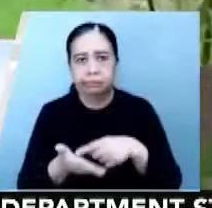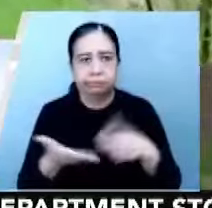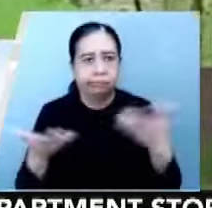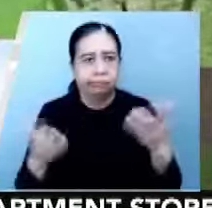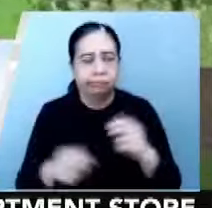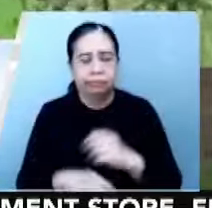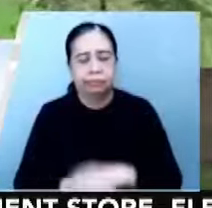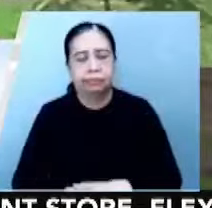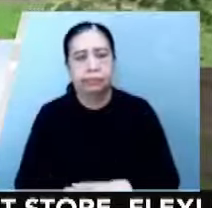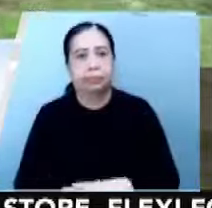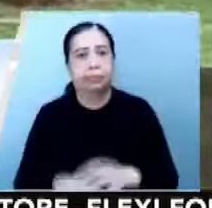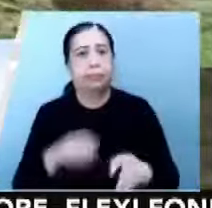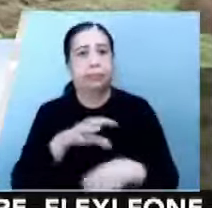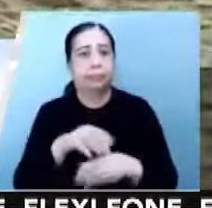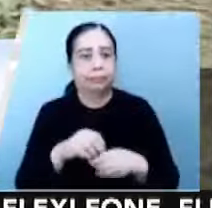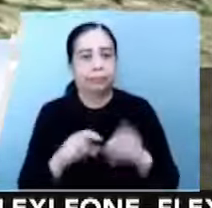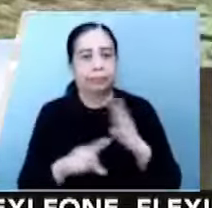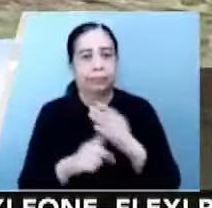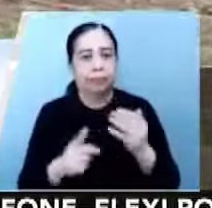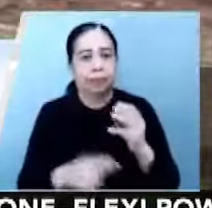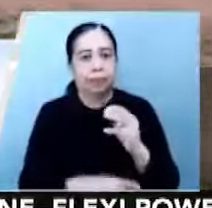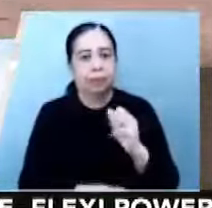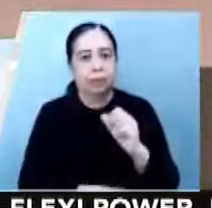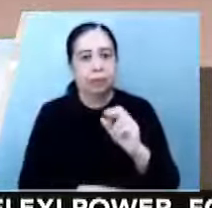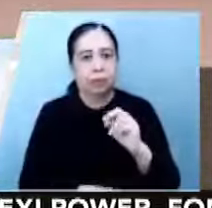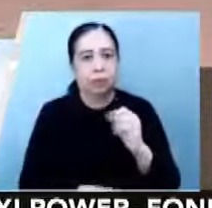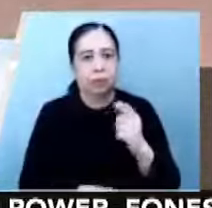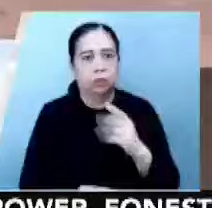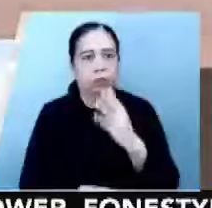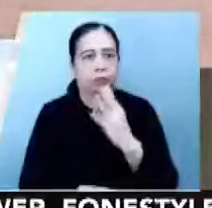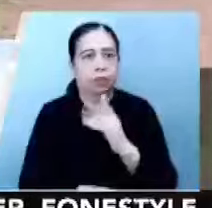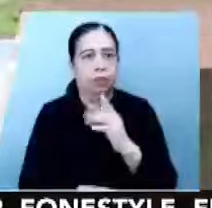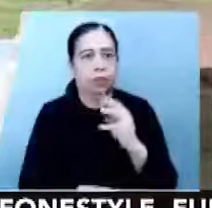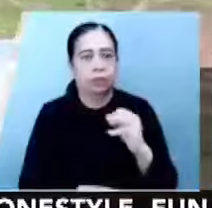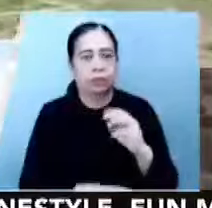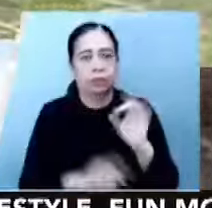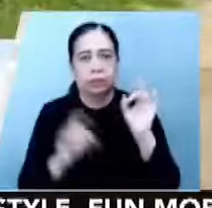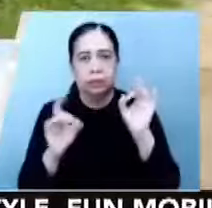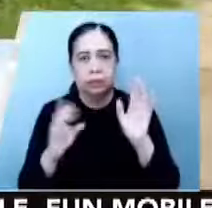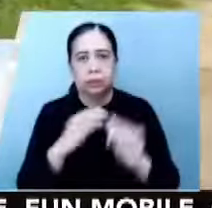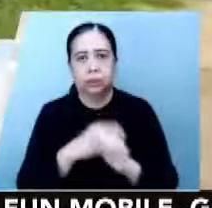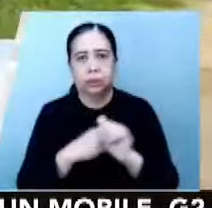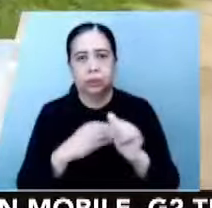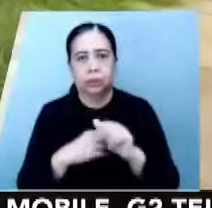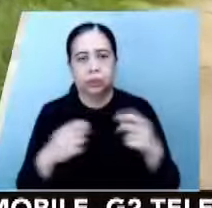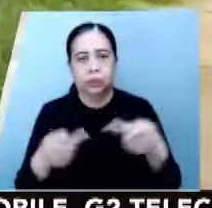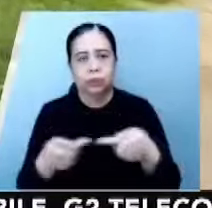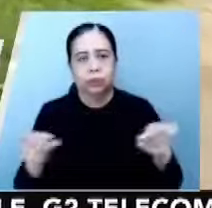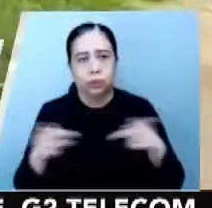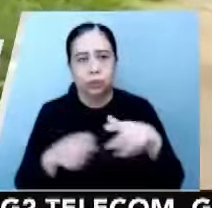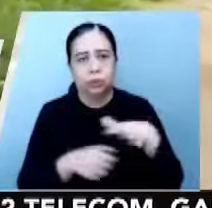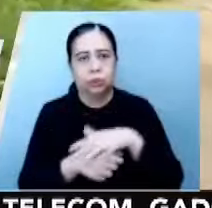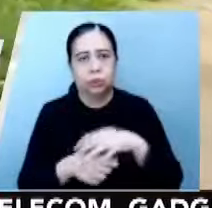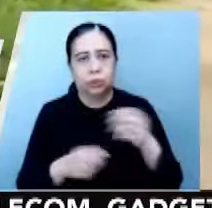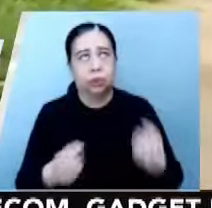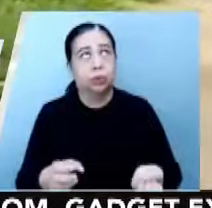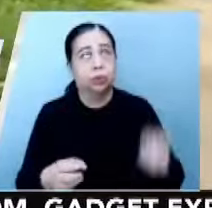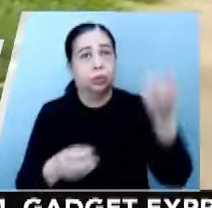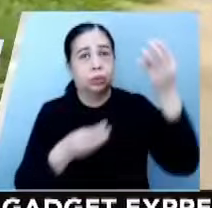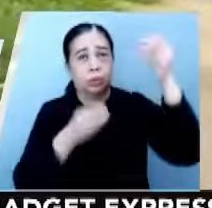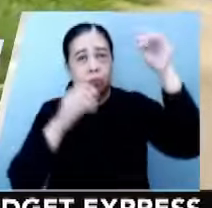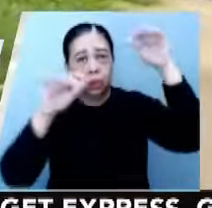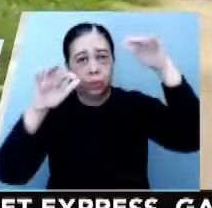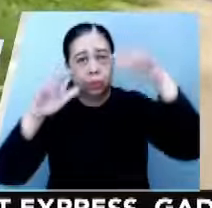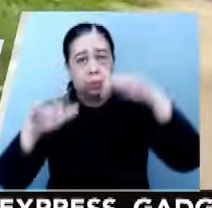Kabilang ang Barangay Masulog sa 4-kilometer danger zone. Problema dito sa amin yung aspol talaga at saka yung